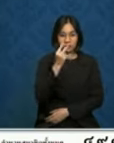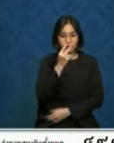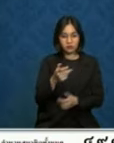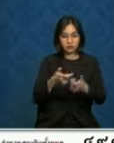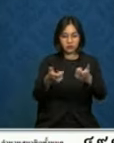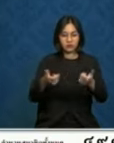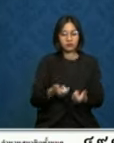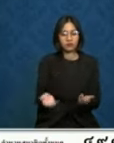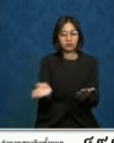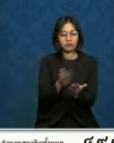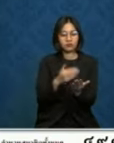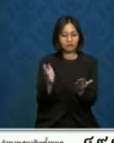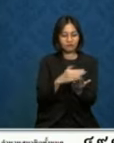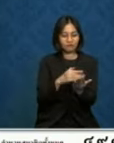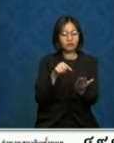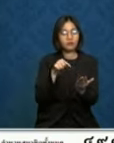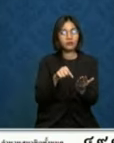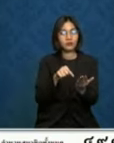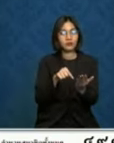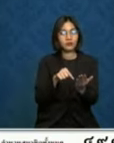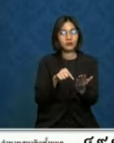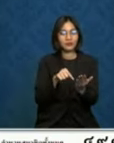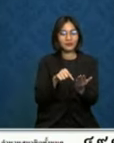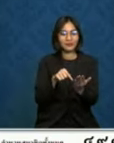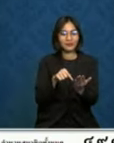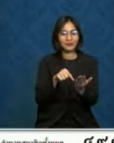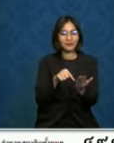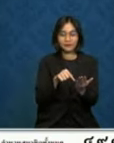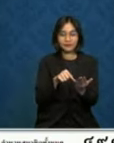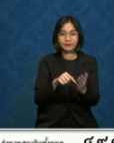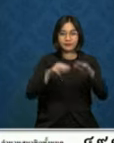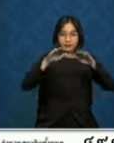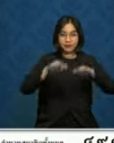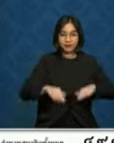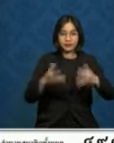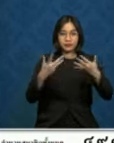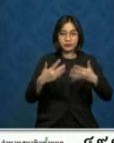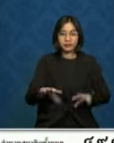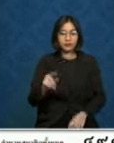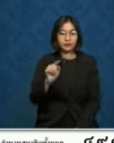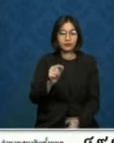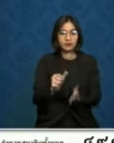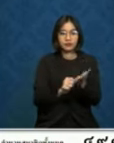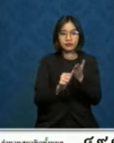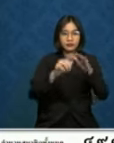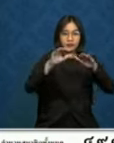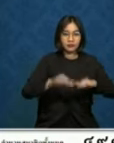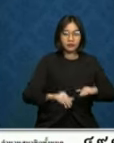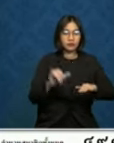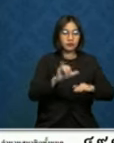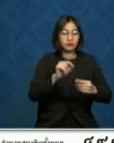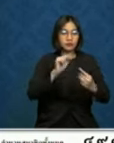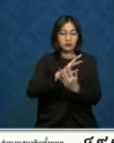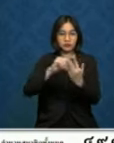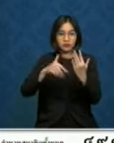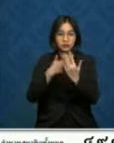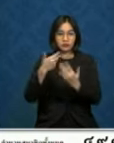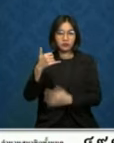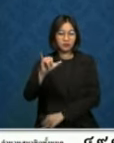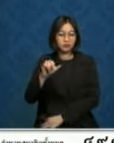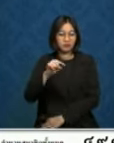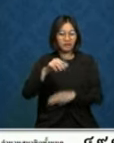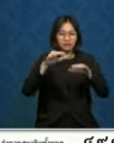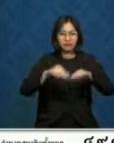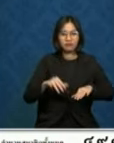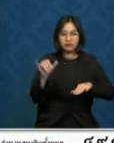ารของงบประมาณเล่มที่รายการปรับลดแล้วนะครับก็ยังไม่มีการปรับลดในส่วนของแผนงานยุทธศาสตร์นี้นะ